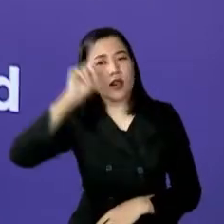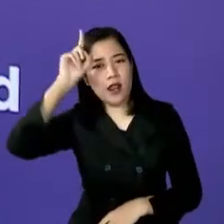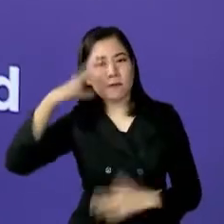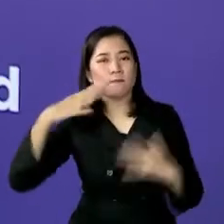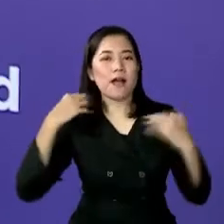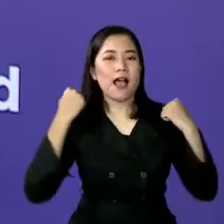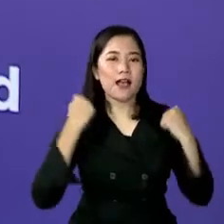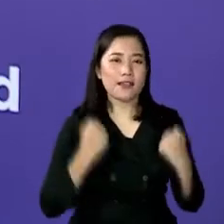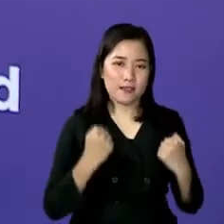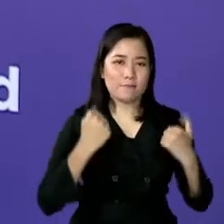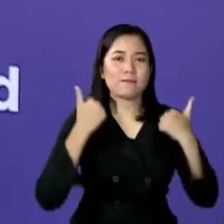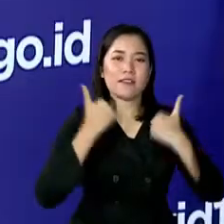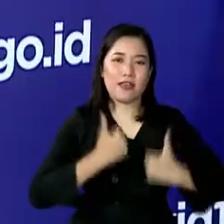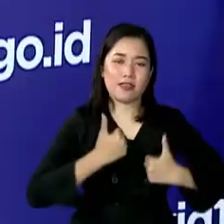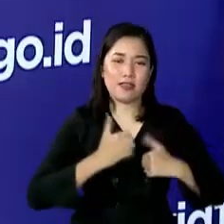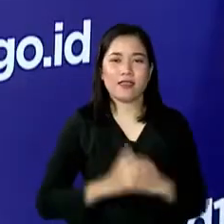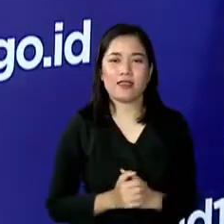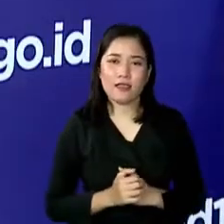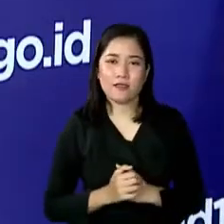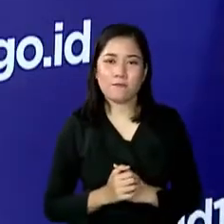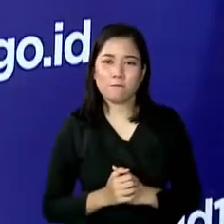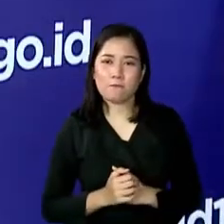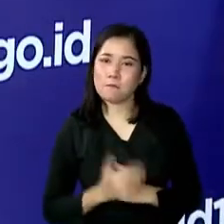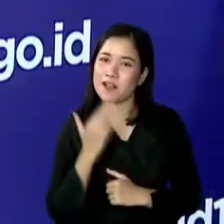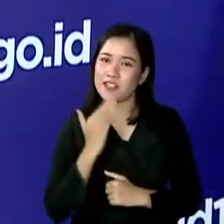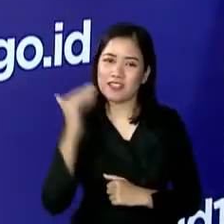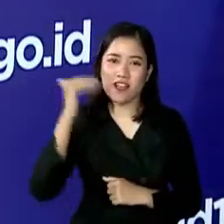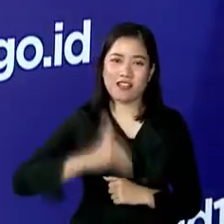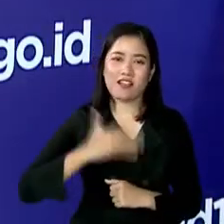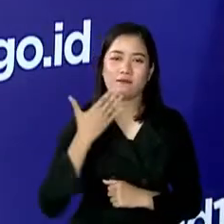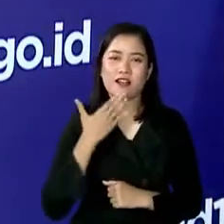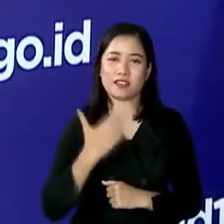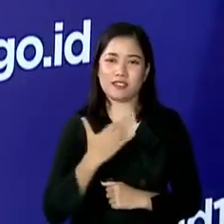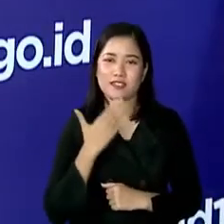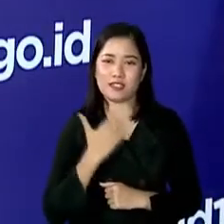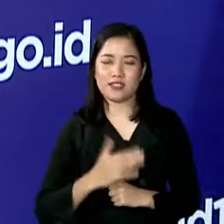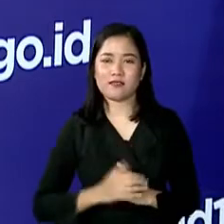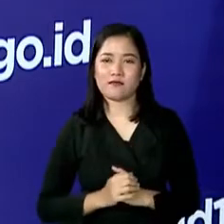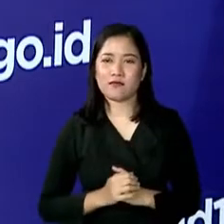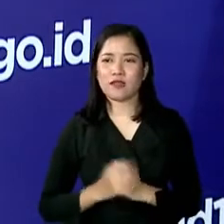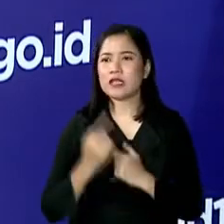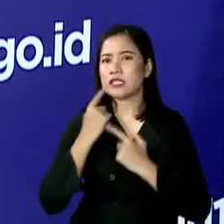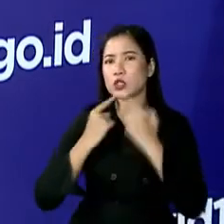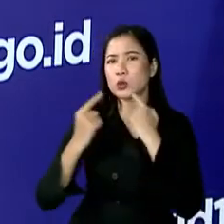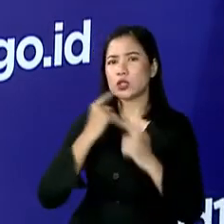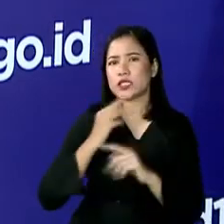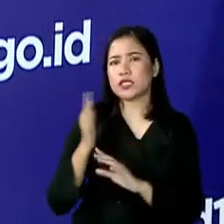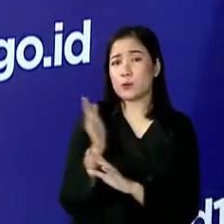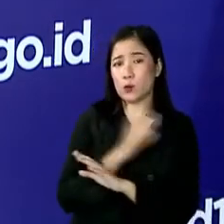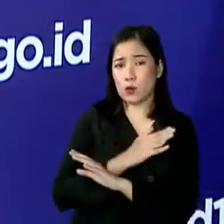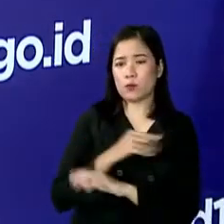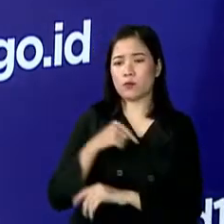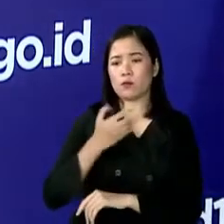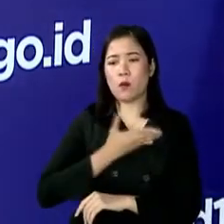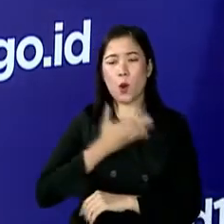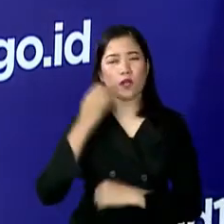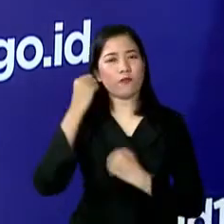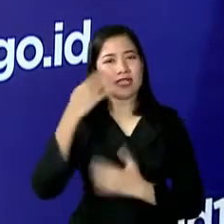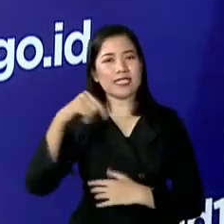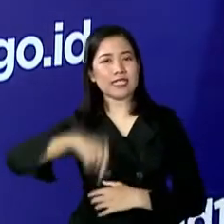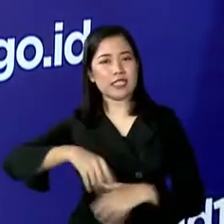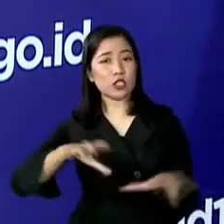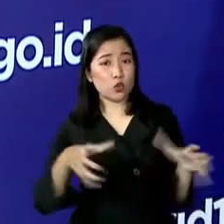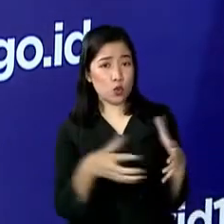Alhamdulillah baik ya terima kasih juga sudah menyempatkan hadir disini dan Reza sebelum mulai perbincangan sebagai informasi kondisi